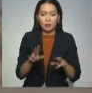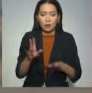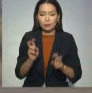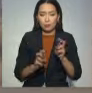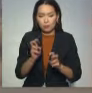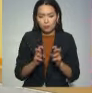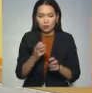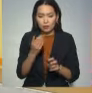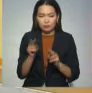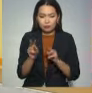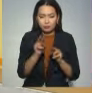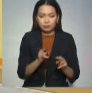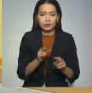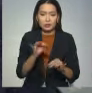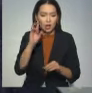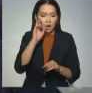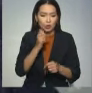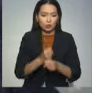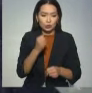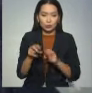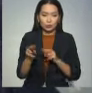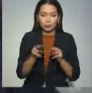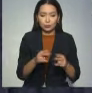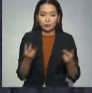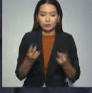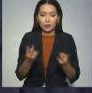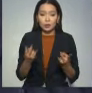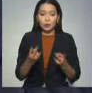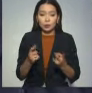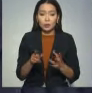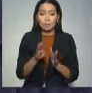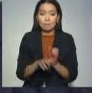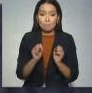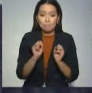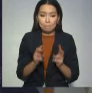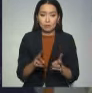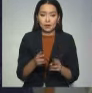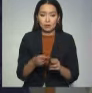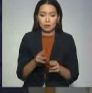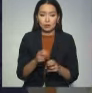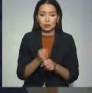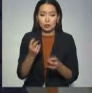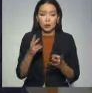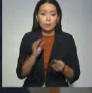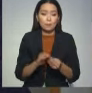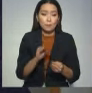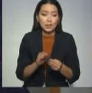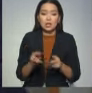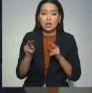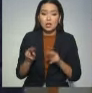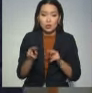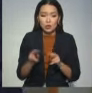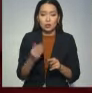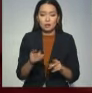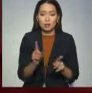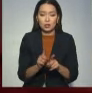а также усилить государственный контроль. Любая безопасность – это все писано кровью. Постоянный надзор, он все